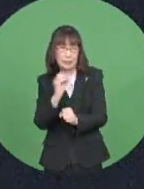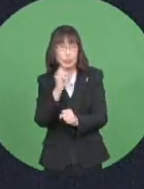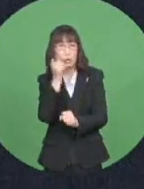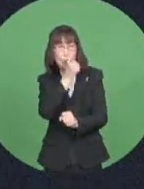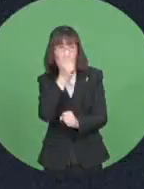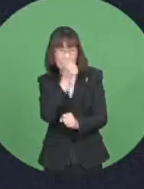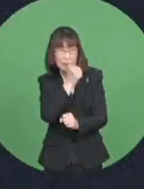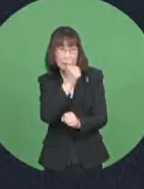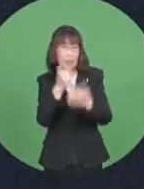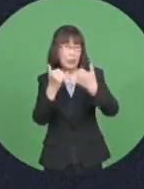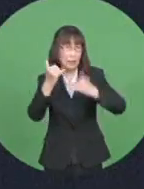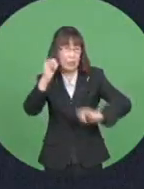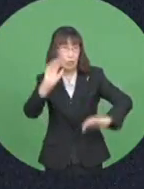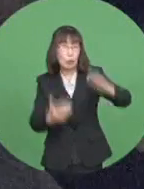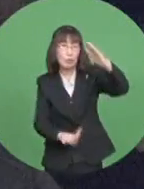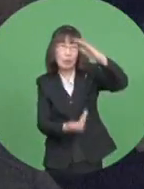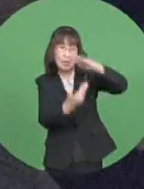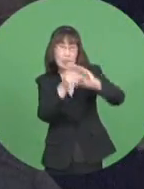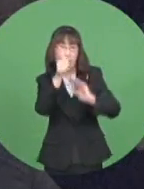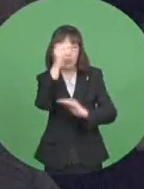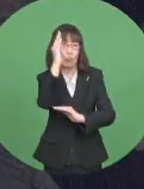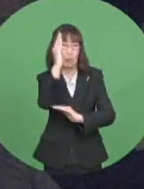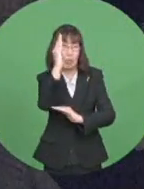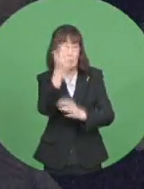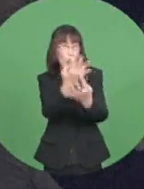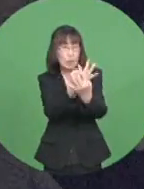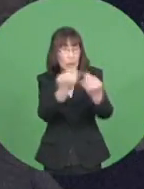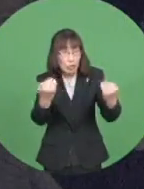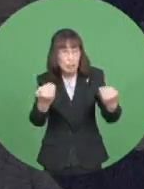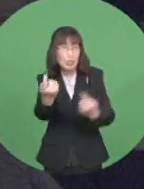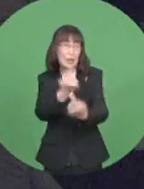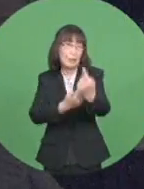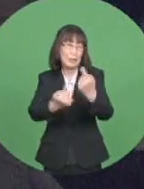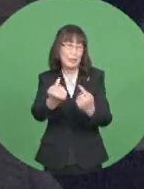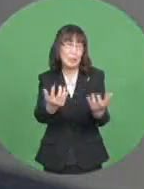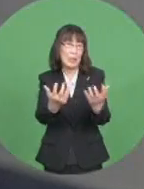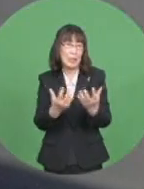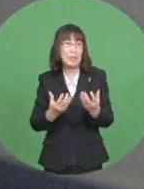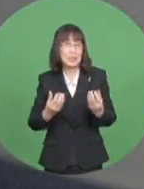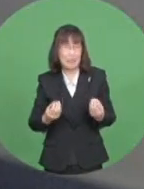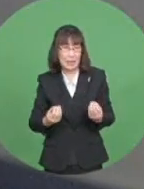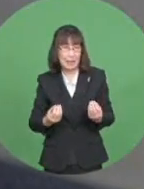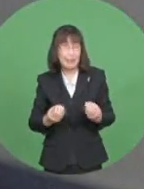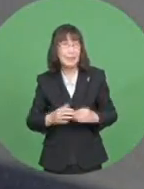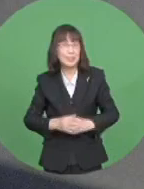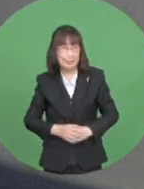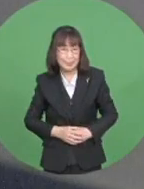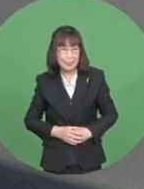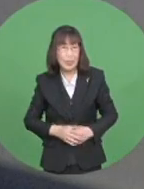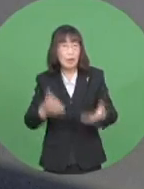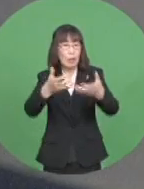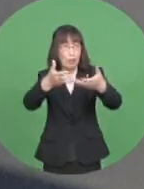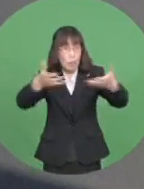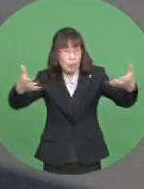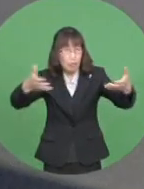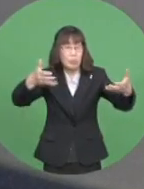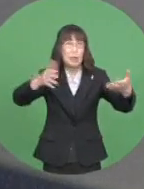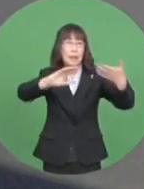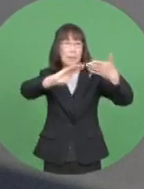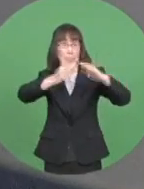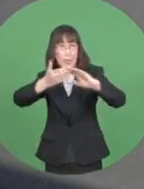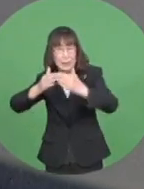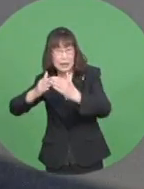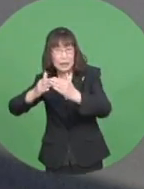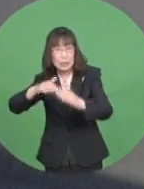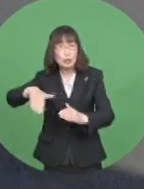ランナーの講演とあって、大勢の人が詰めかけました。 巨大な街そのものがアートだとか、公